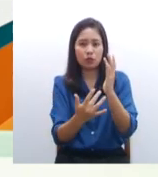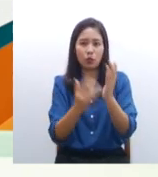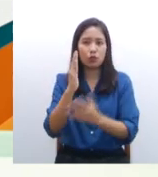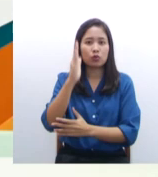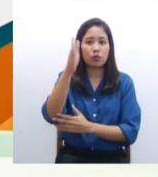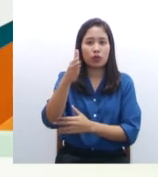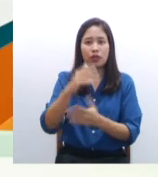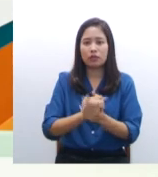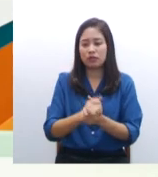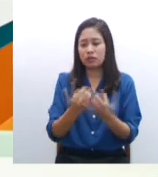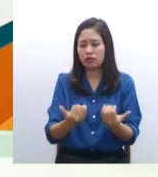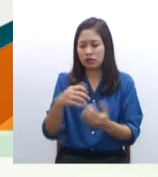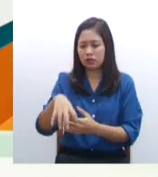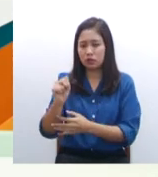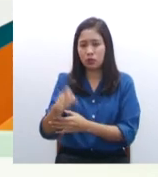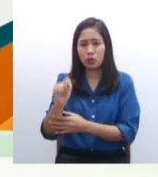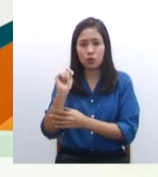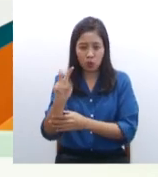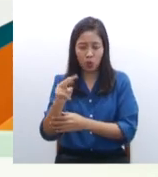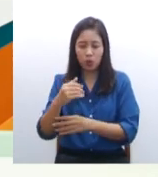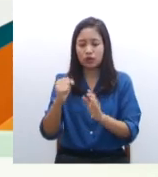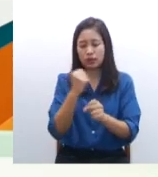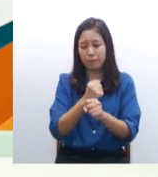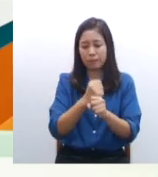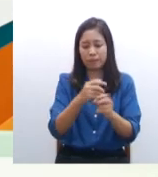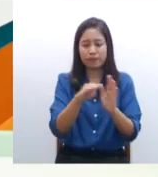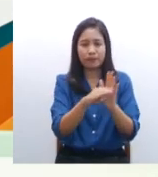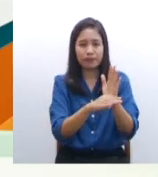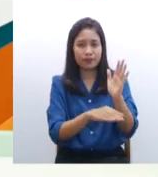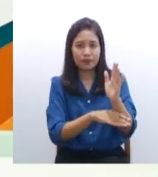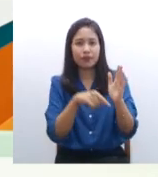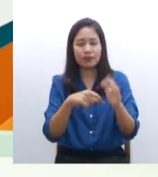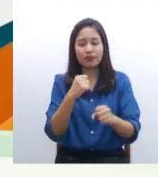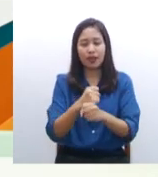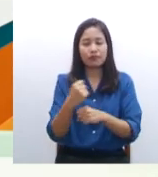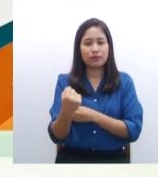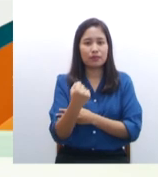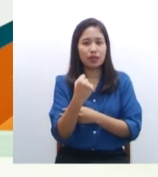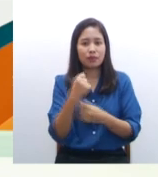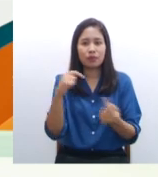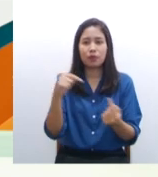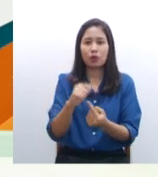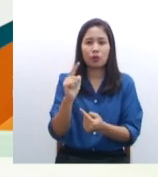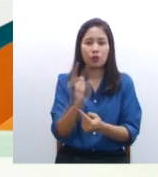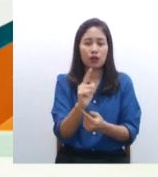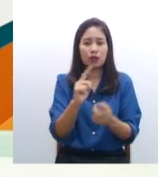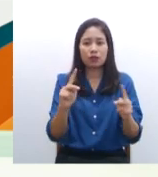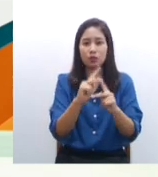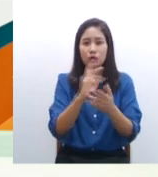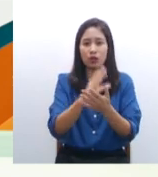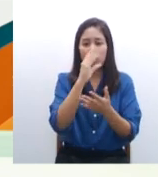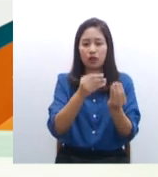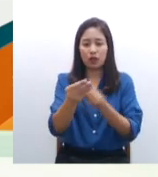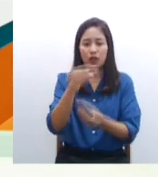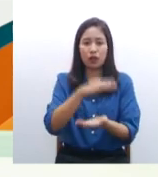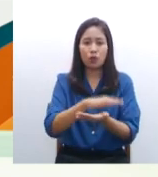งานคณะกรรมการการศึกษาขั้นพื้นฐานจึงดำเนินการการสอนโค้ดดิ้งอย่างเข้มข้นในระดับชั้นประถมศึกษาให้กับโรงเรียนคุณ